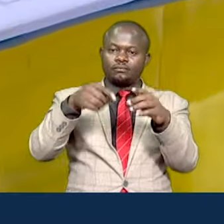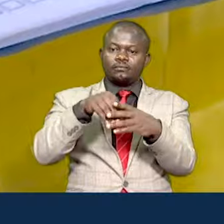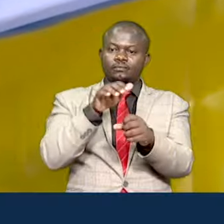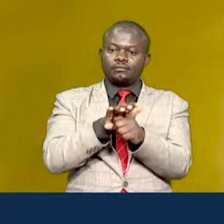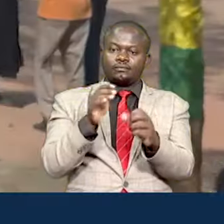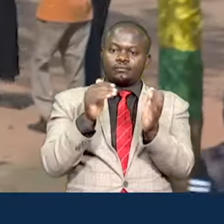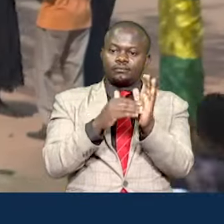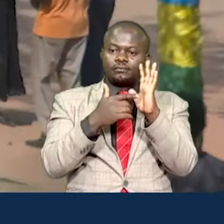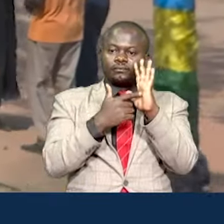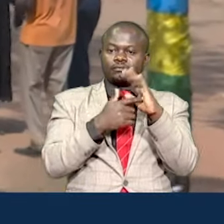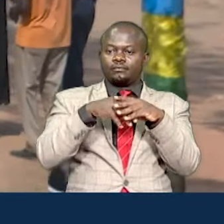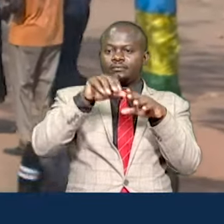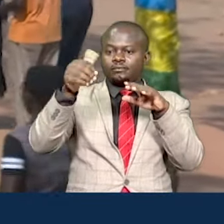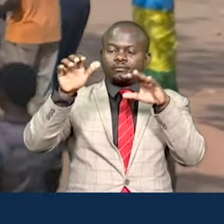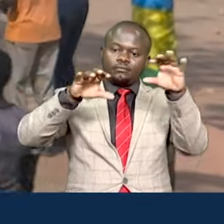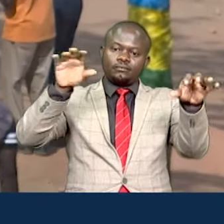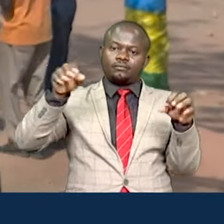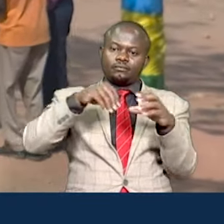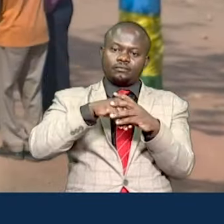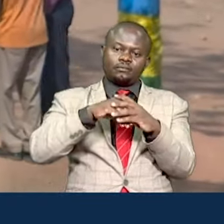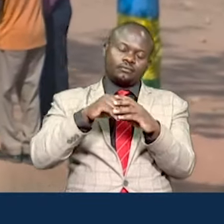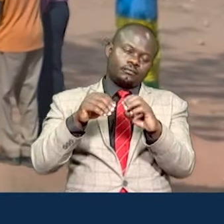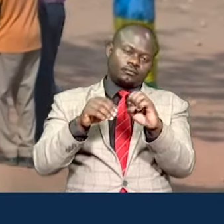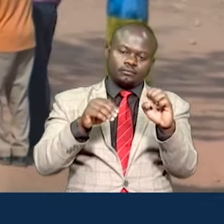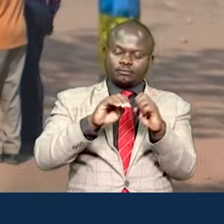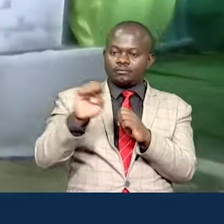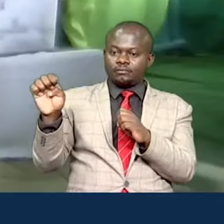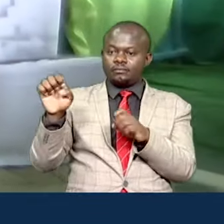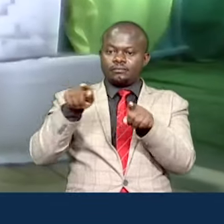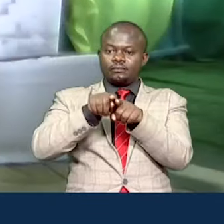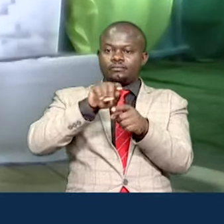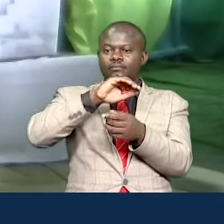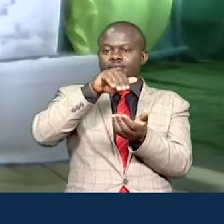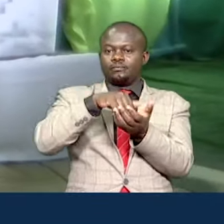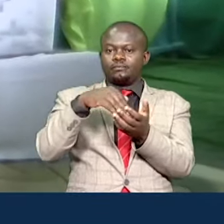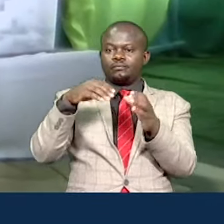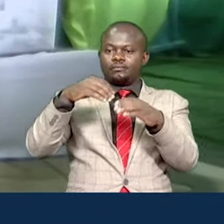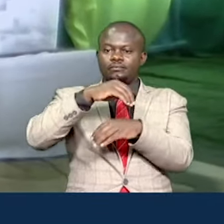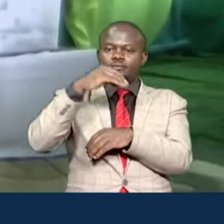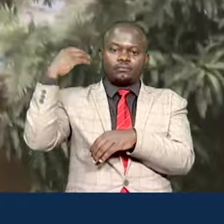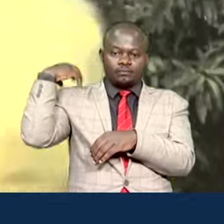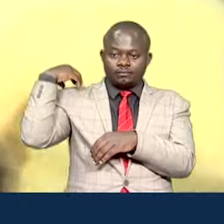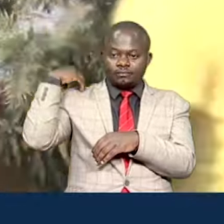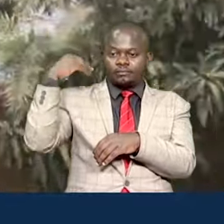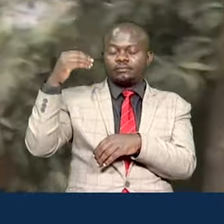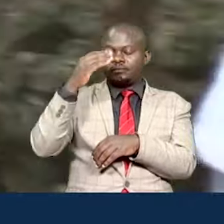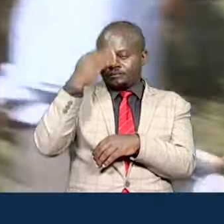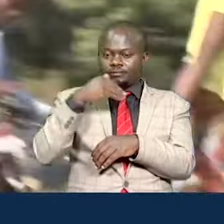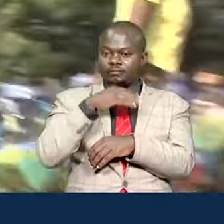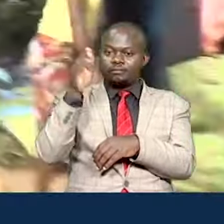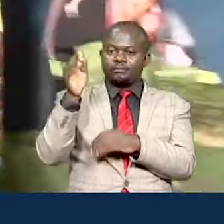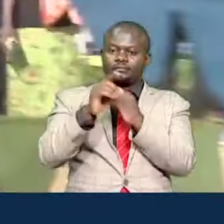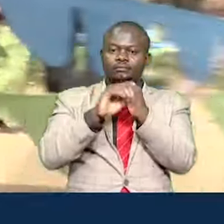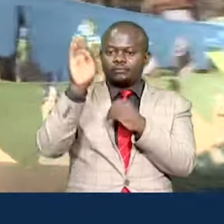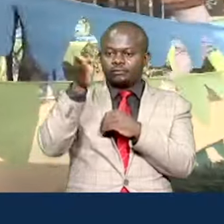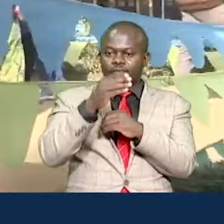ndetse byagaragaye no ku zindi site zitandukanye z'intara y'Iburasirazuba, nko ku biro by'itora bya Groupe Scolaire Nyamata Catholique mu karere ka Bugesera.